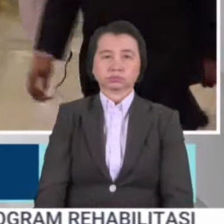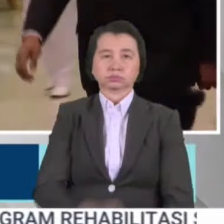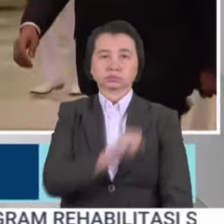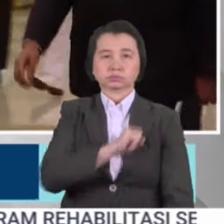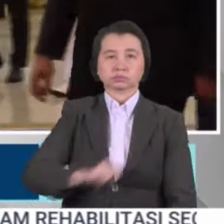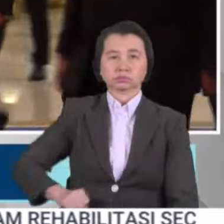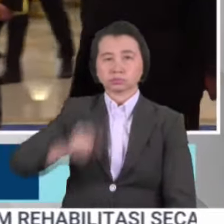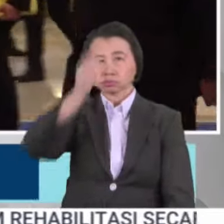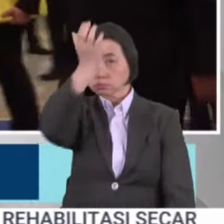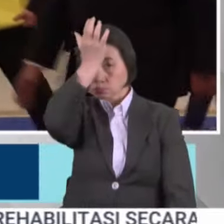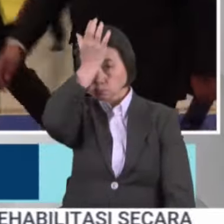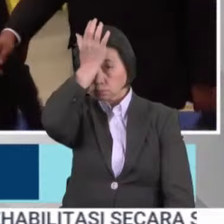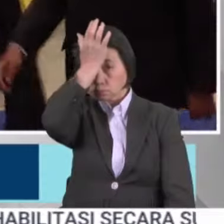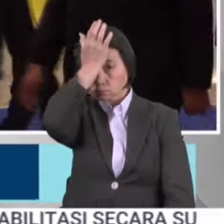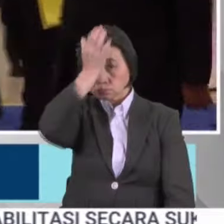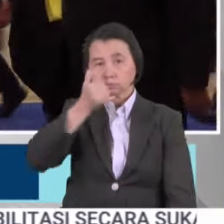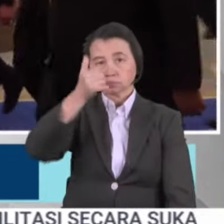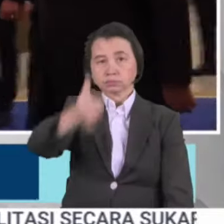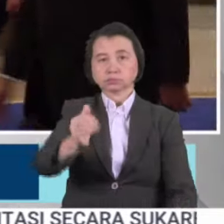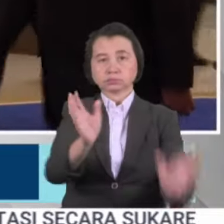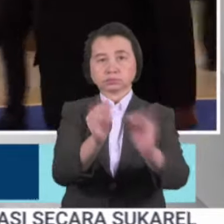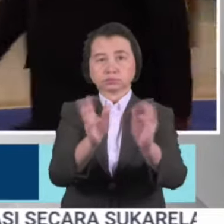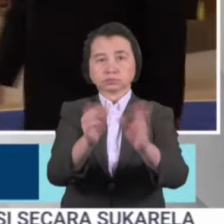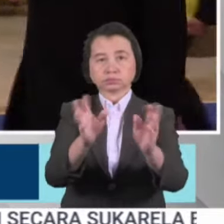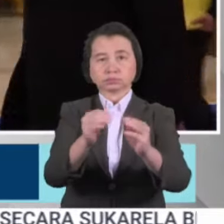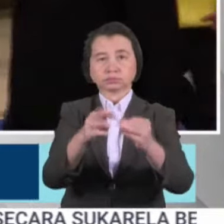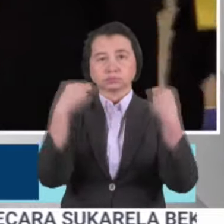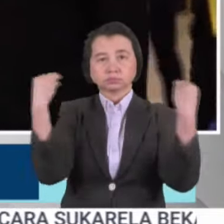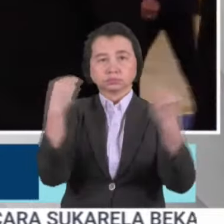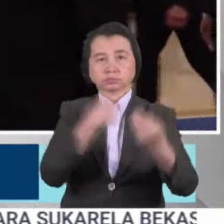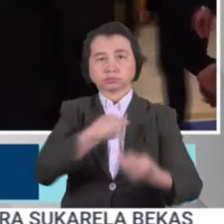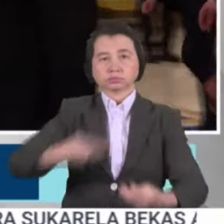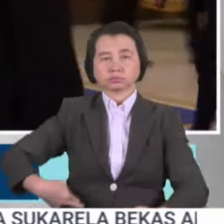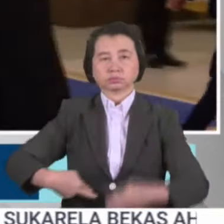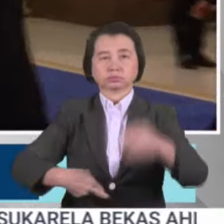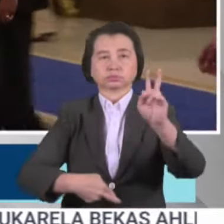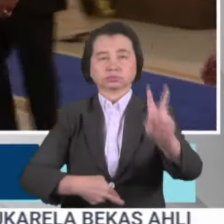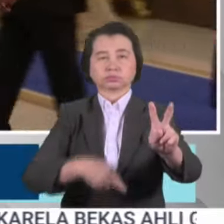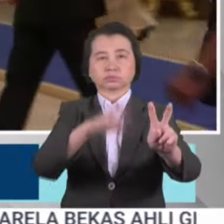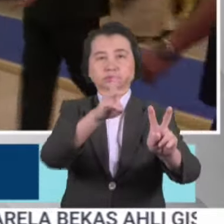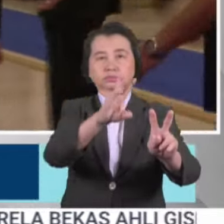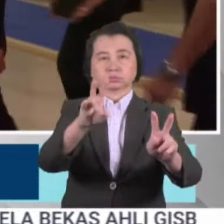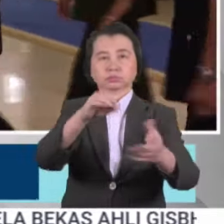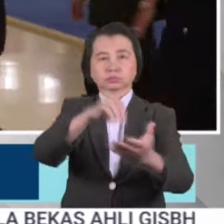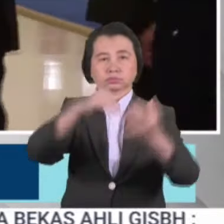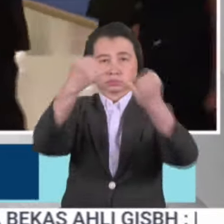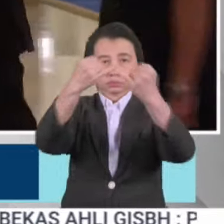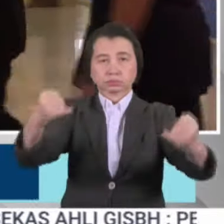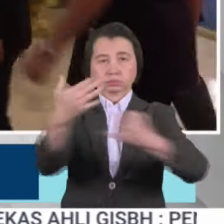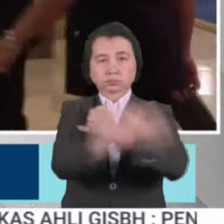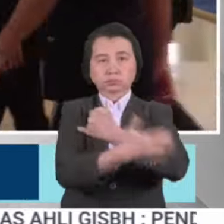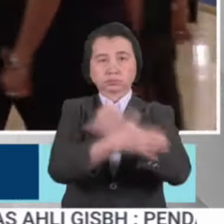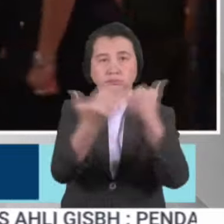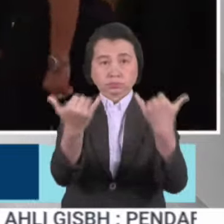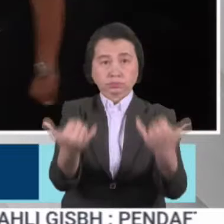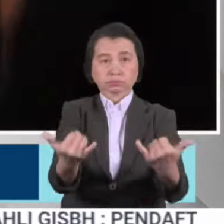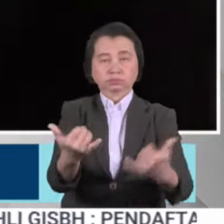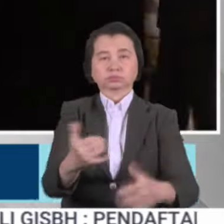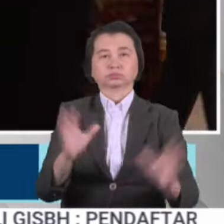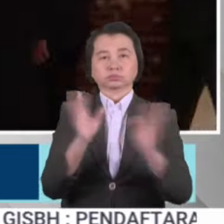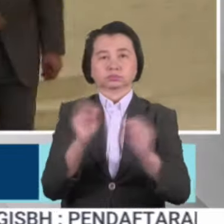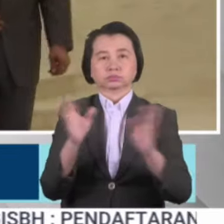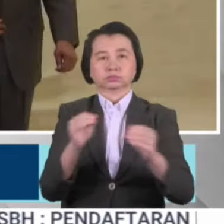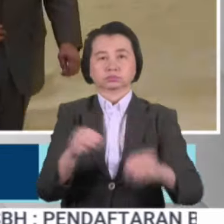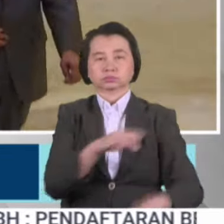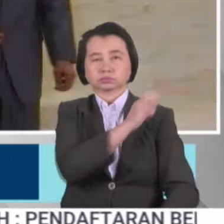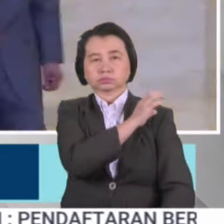Yang di-Pertuan Agong Sultan Ibrahim berkenan hadir ke mesyuarat Majlis Raja-Raja ke-267 di Istana Negara hari ini. Mesyuarat